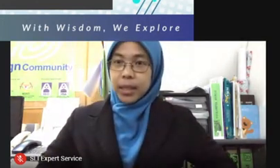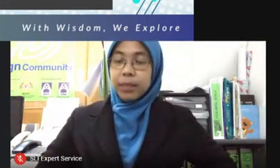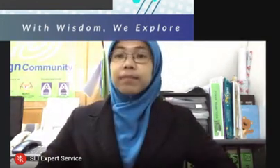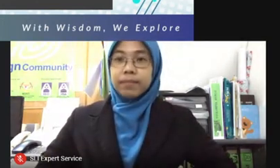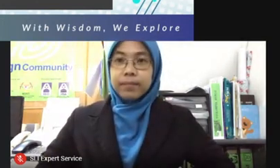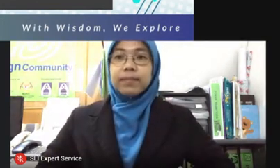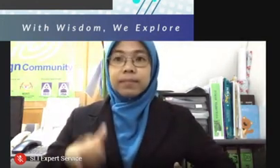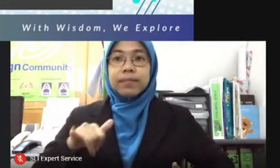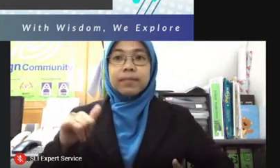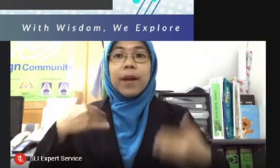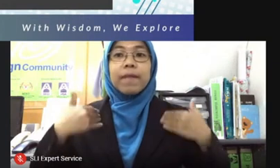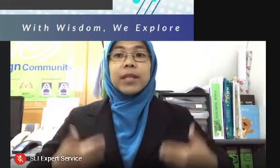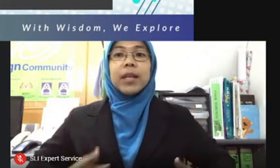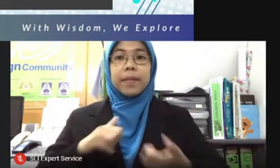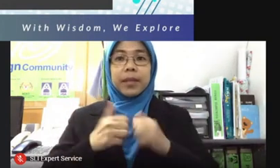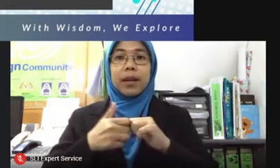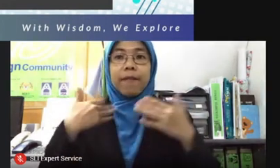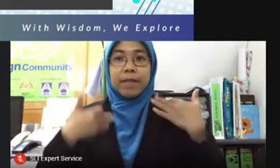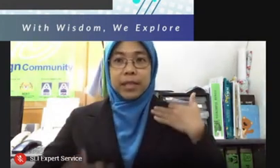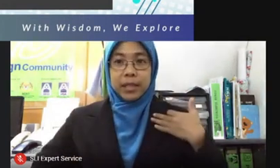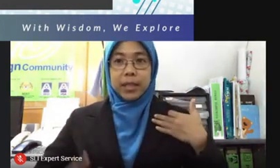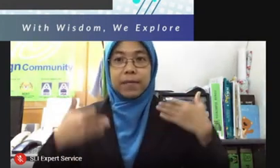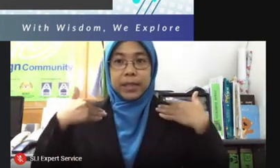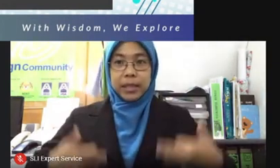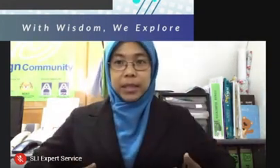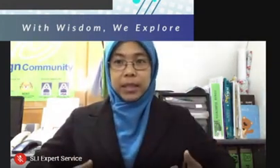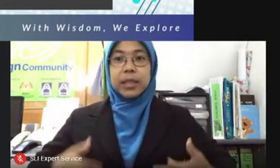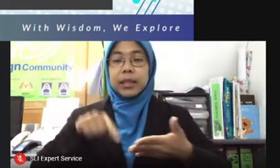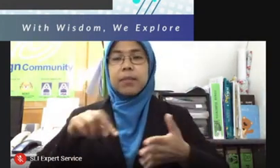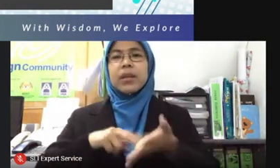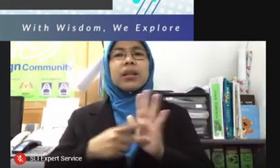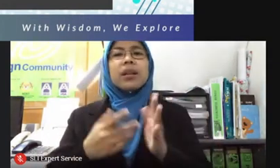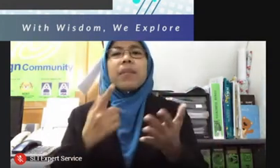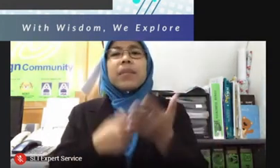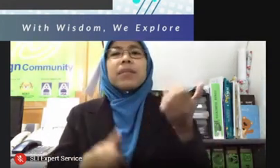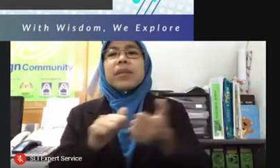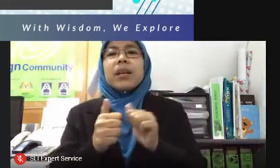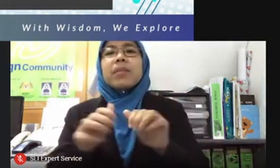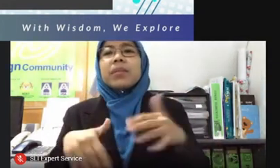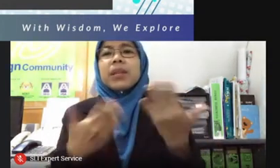betul. Okay, kekangan fizikal tu kekangan fizikal yang macam mana?